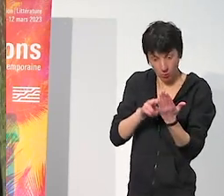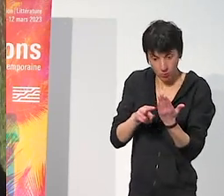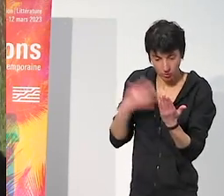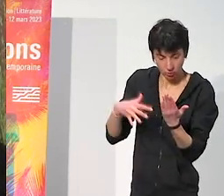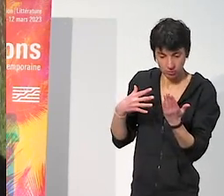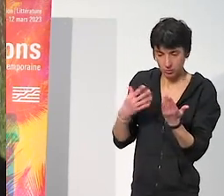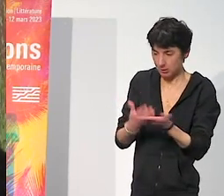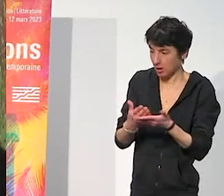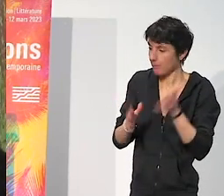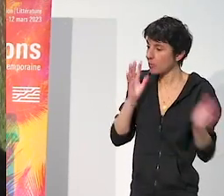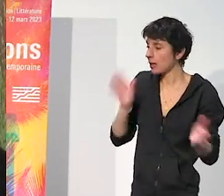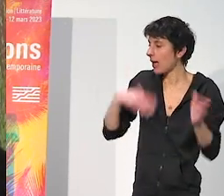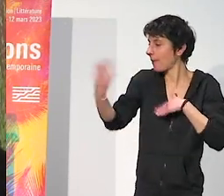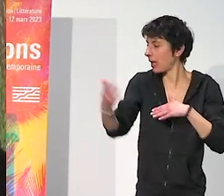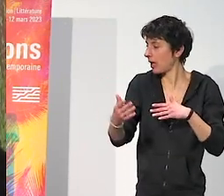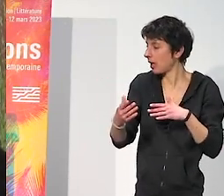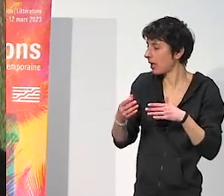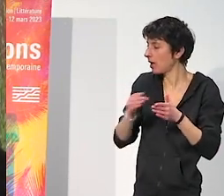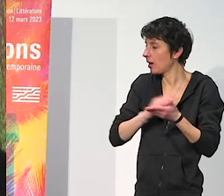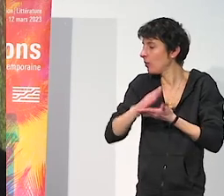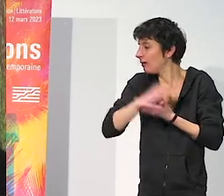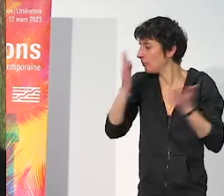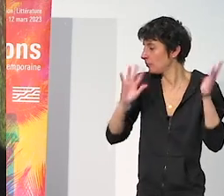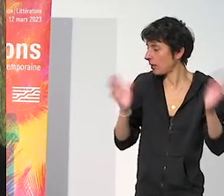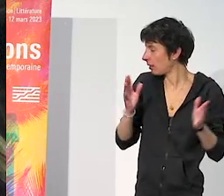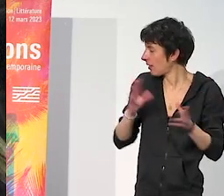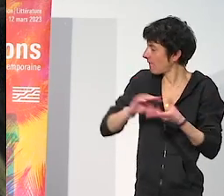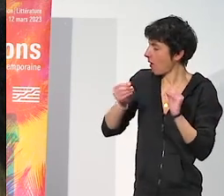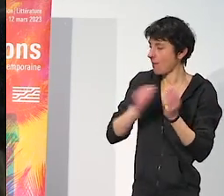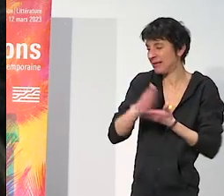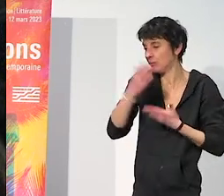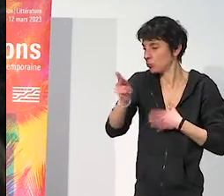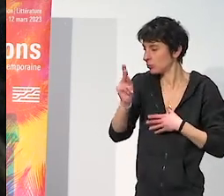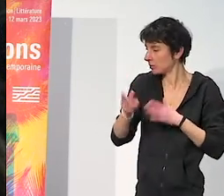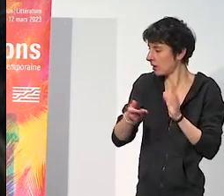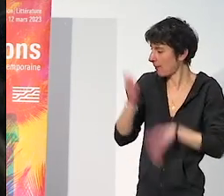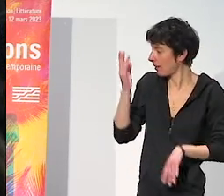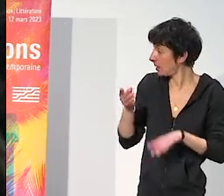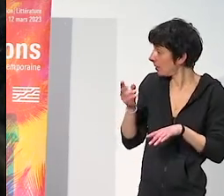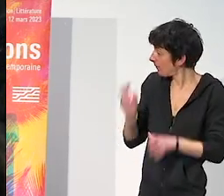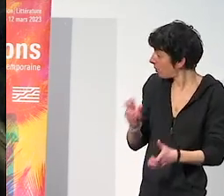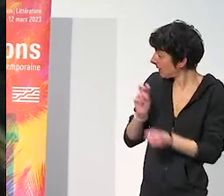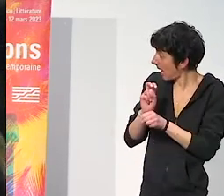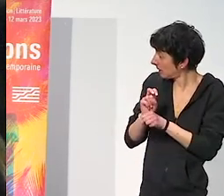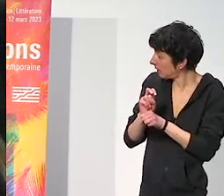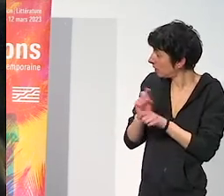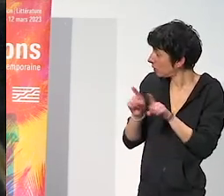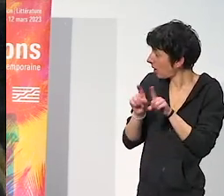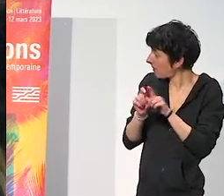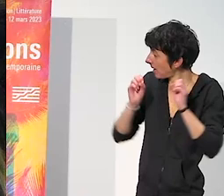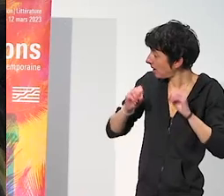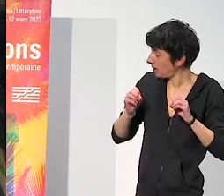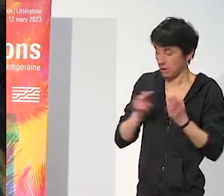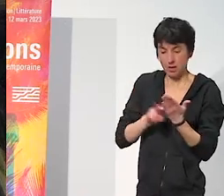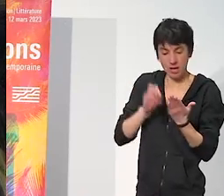Après, de manière plus prosaïque, je ne sais pas comment j'écris. Vous essayez de le garder dedans toujours, c'est-à-dire qu'il ne lâche pas, vous